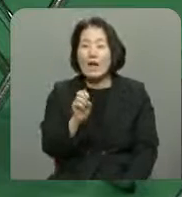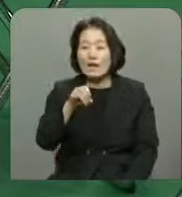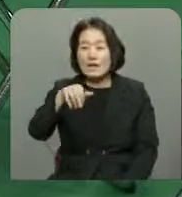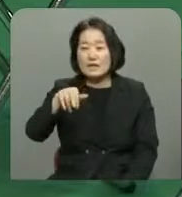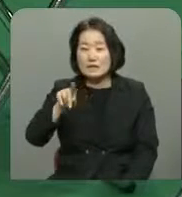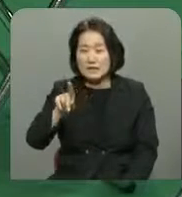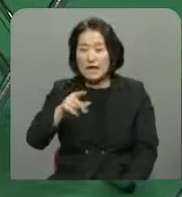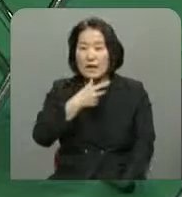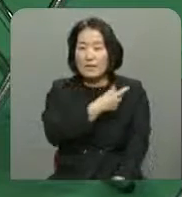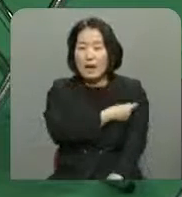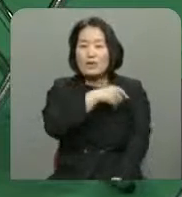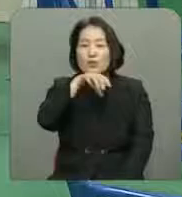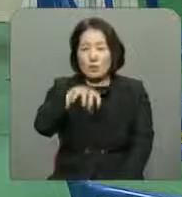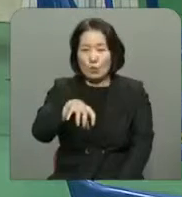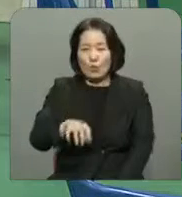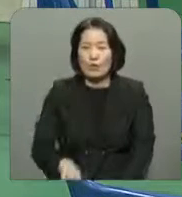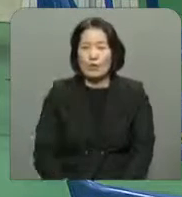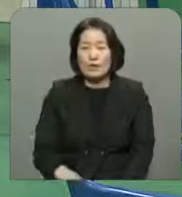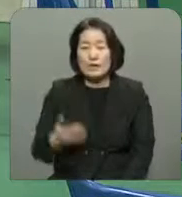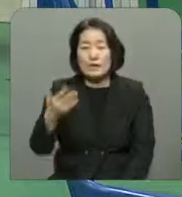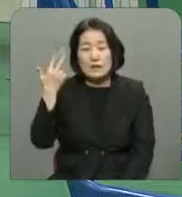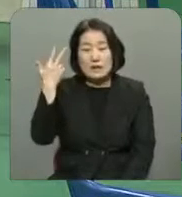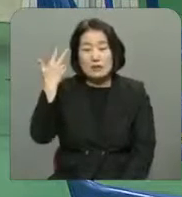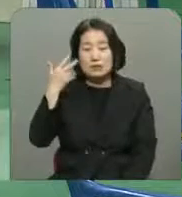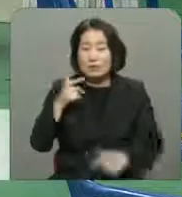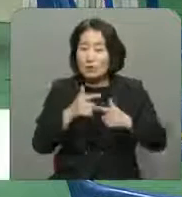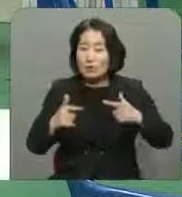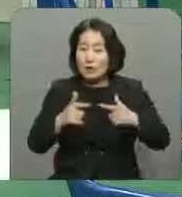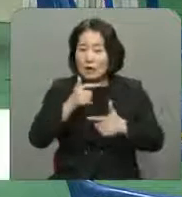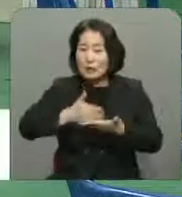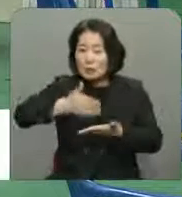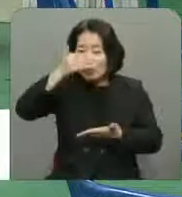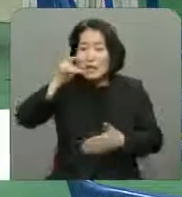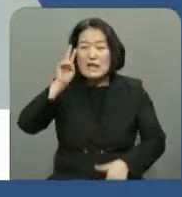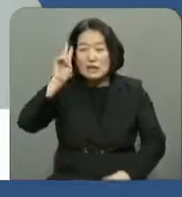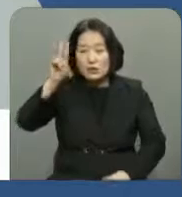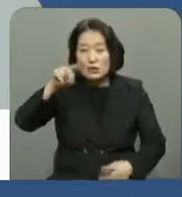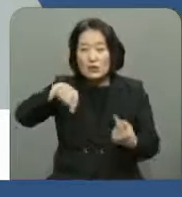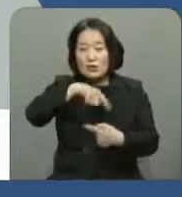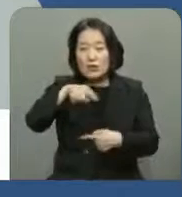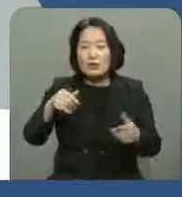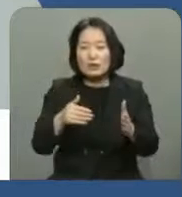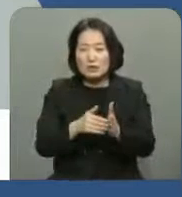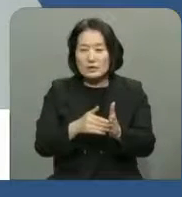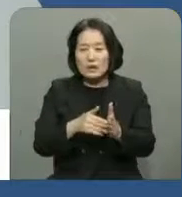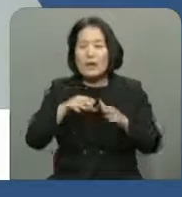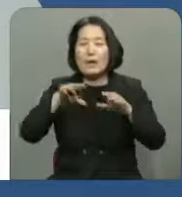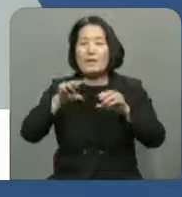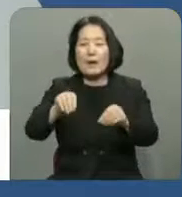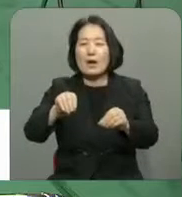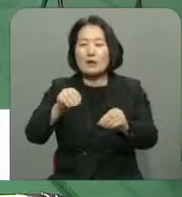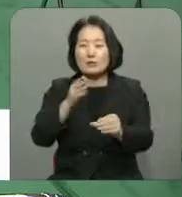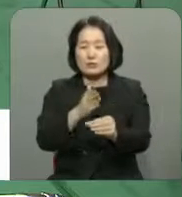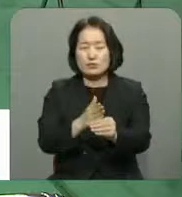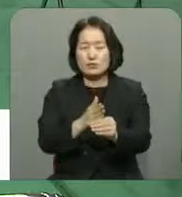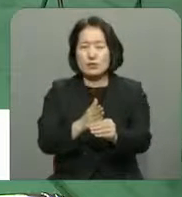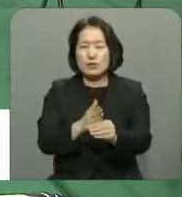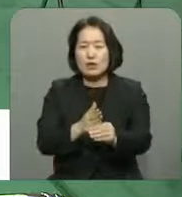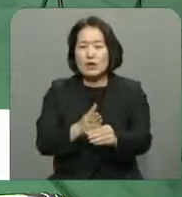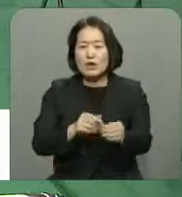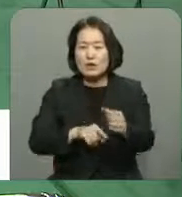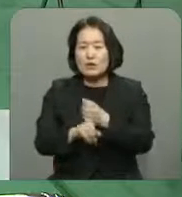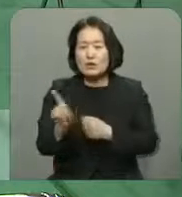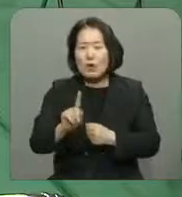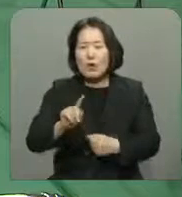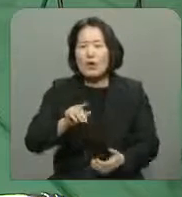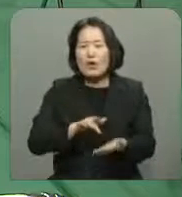맞추는 시설입니다. 지난주 목요일날 문을 열고 단 이틀 동안 운영한 뒤 접종이 중단됐습니다. 백신 부족